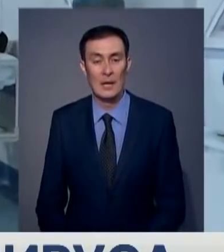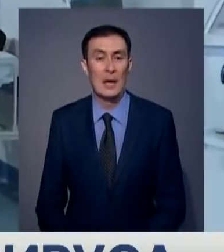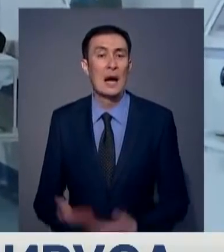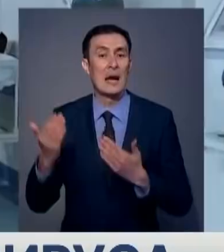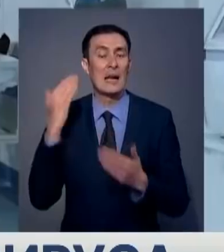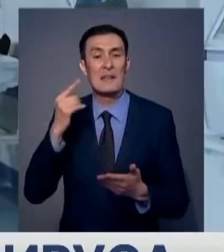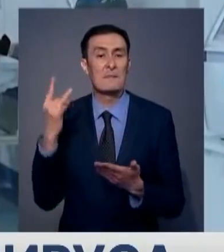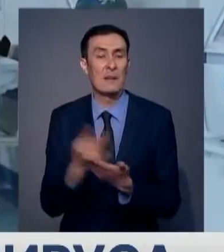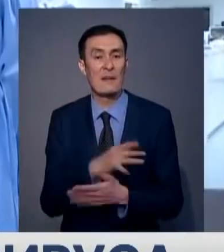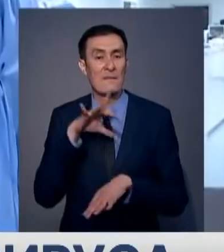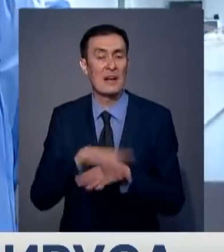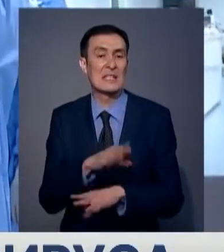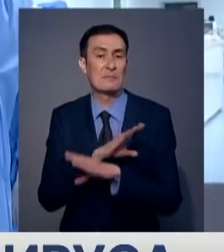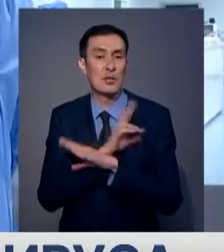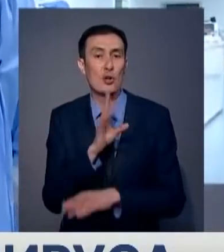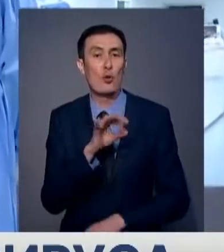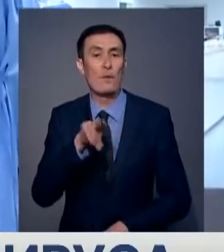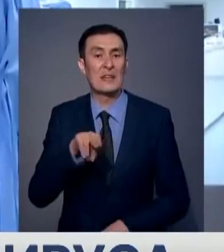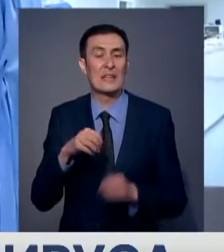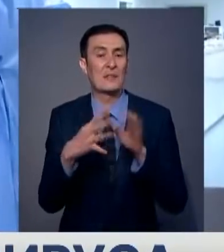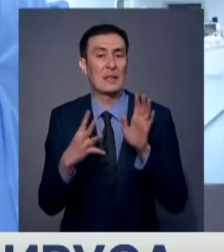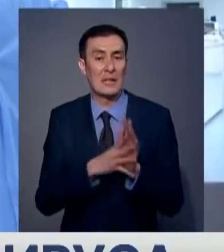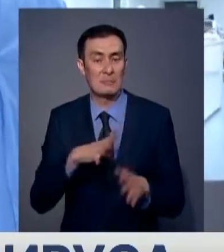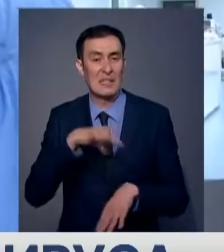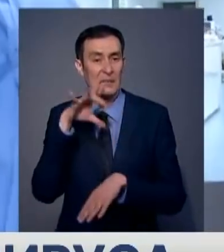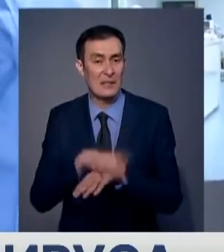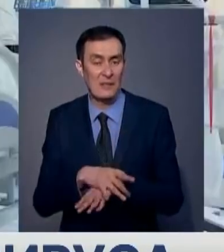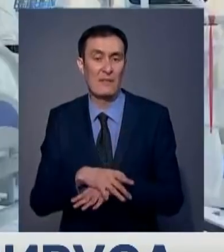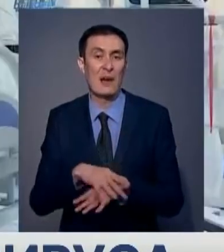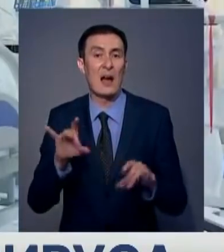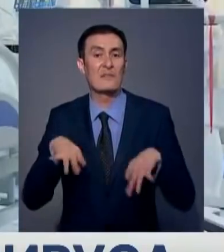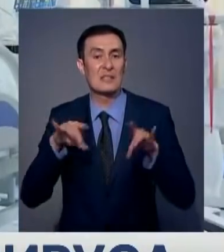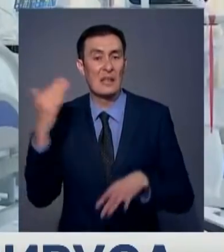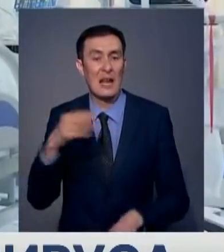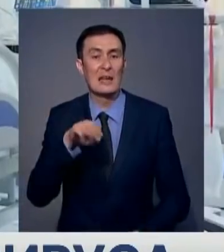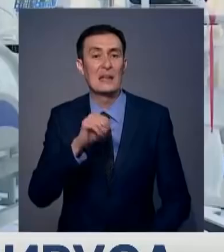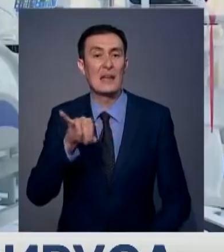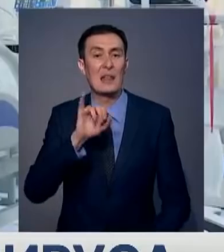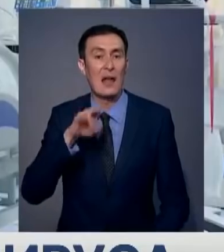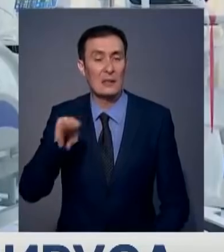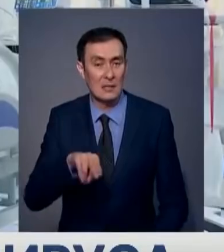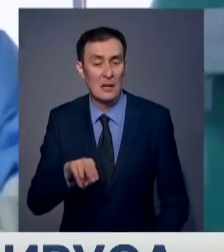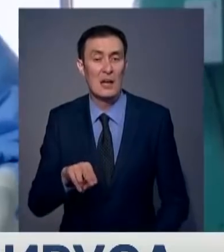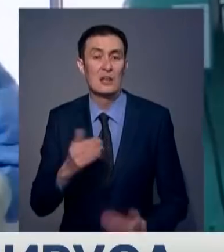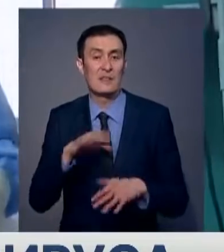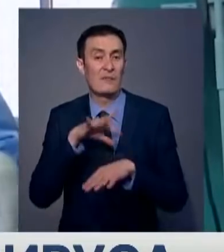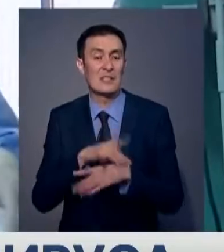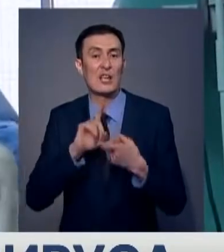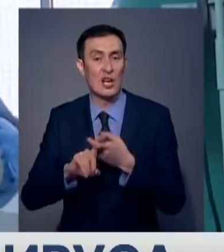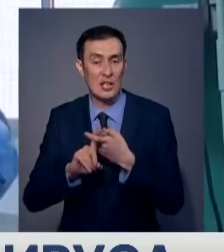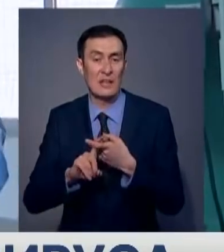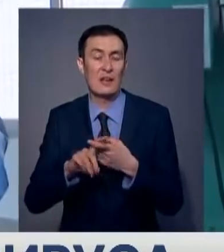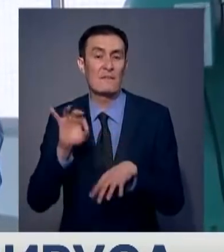Добавлю, ранее первые случаи смерти от COVID-19 были зафиксированы в Австралии и Таиланде. Всего же факты